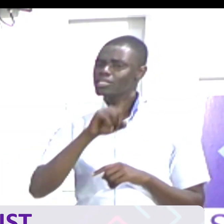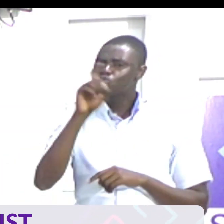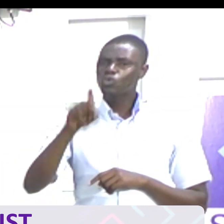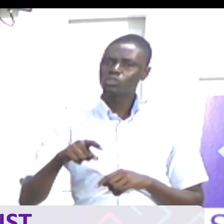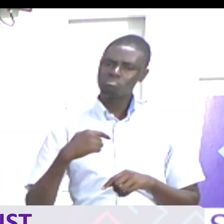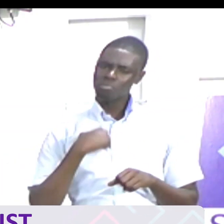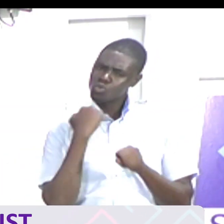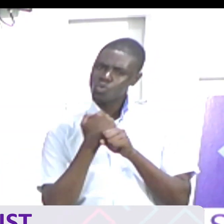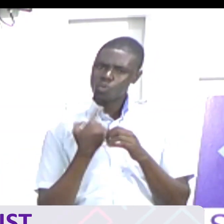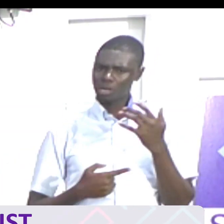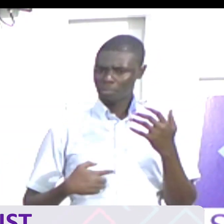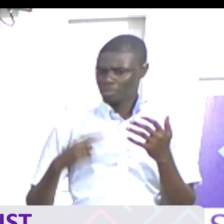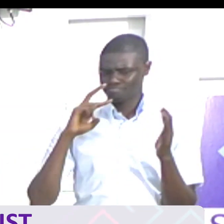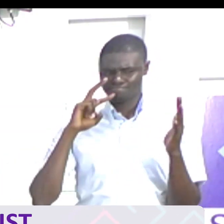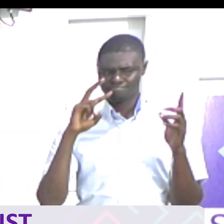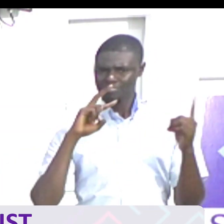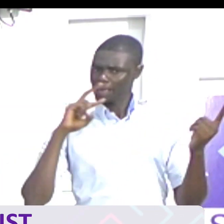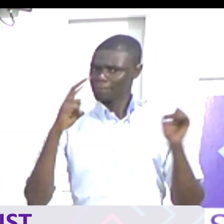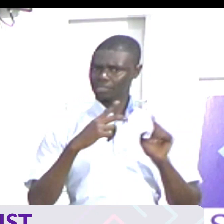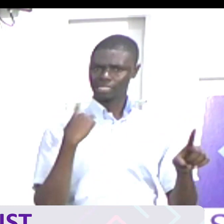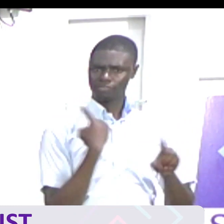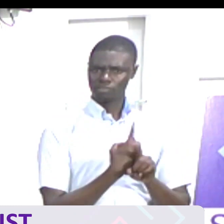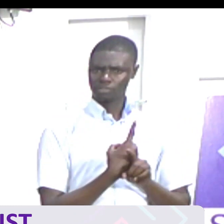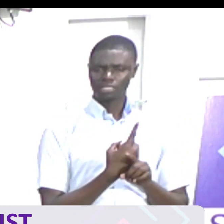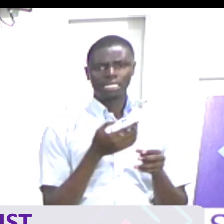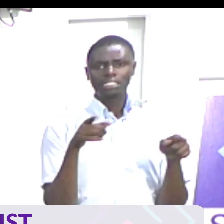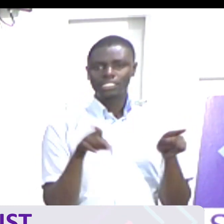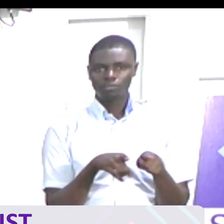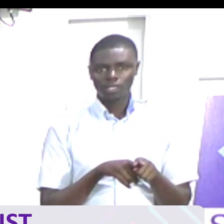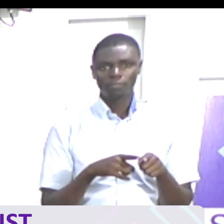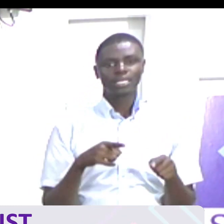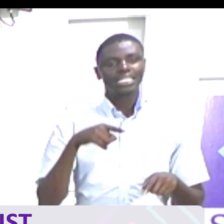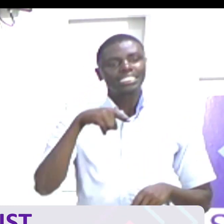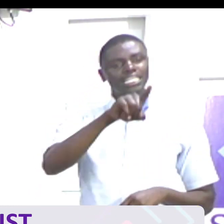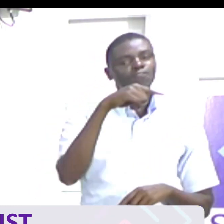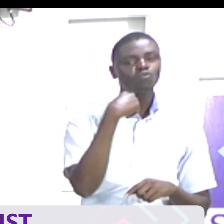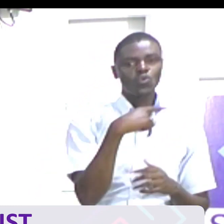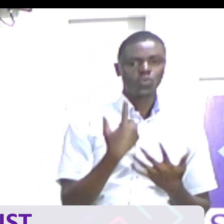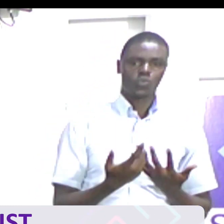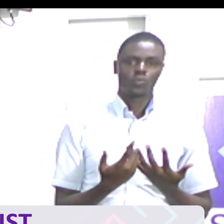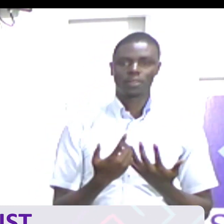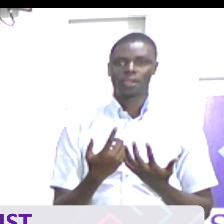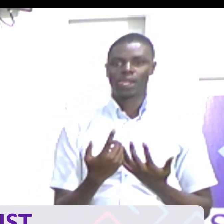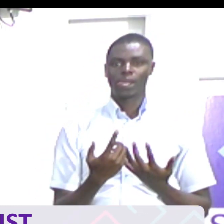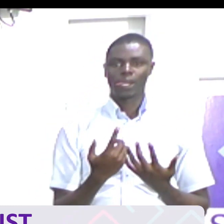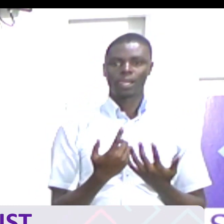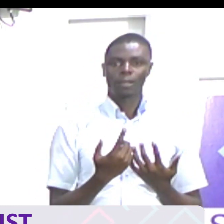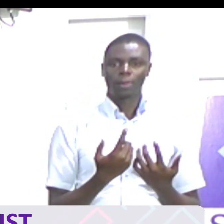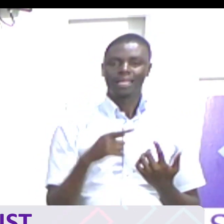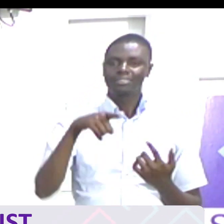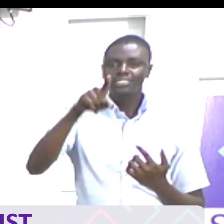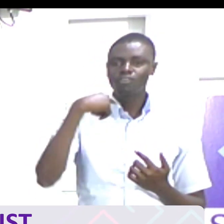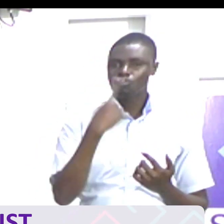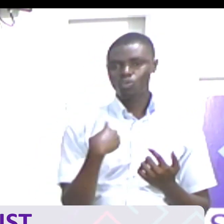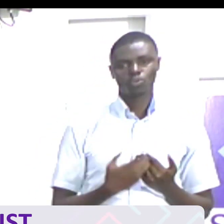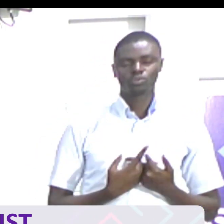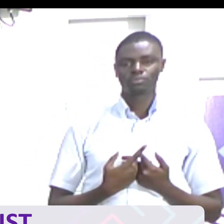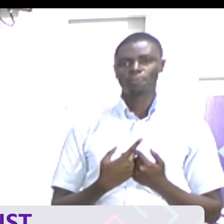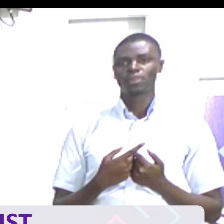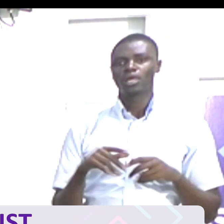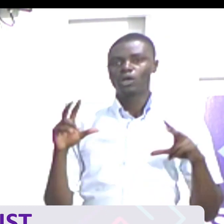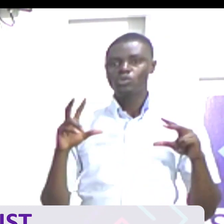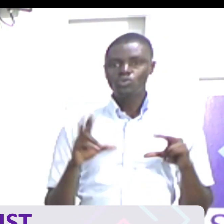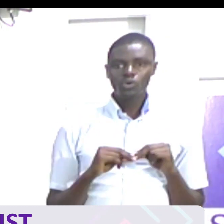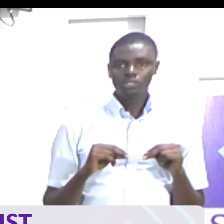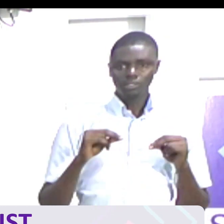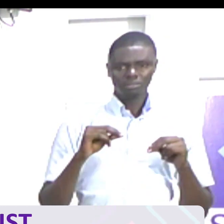mimi naangalia tofauti. Basically ni kama nakuuliza, who are you? Wewe ni nani? Mimi ni nani? Unajua? It's not story na kuexist